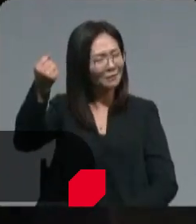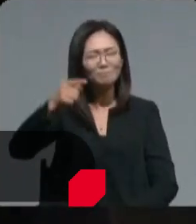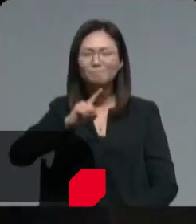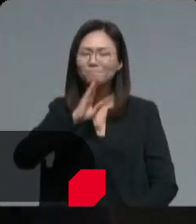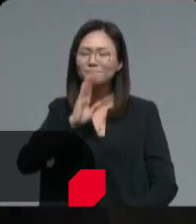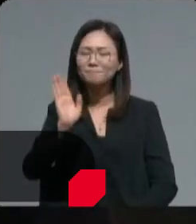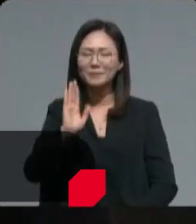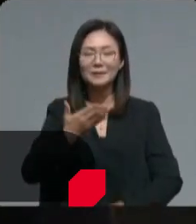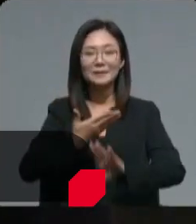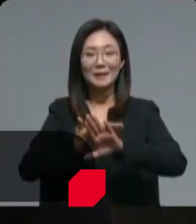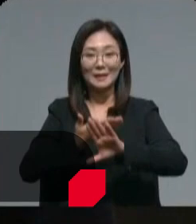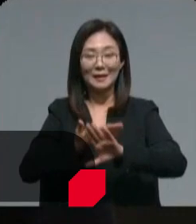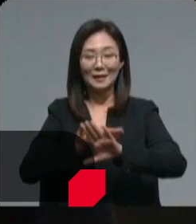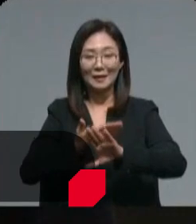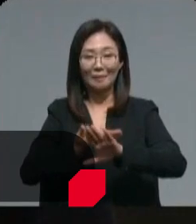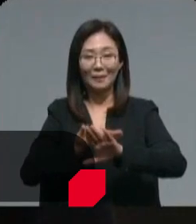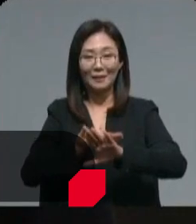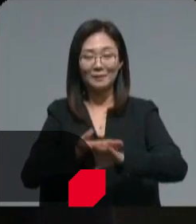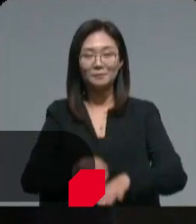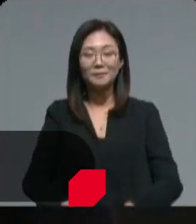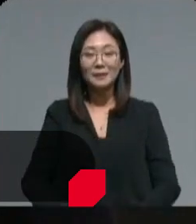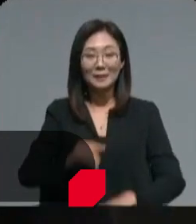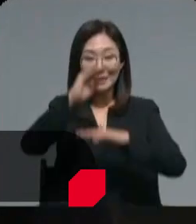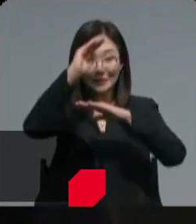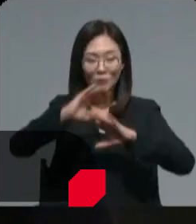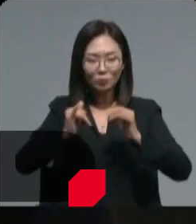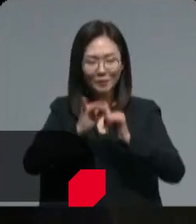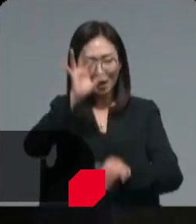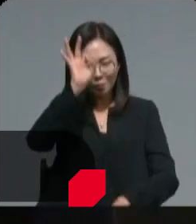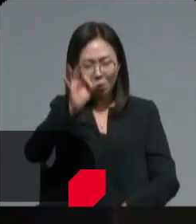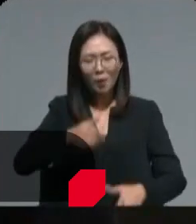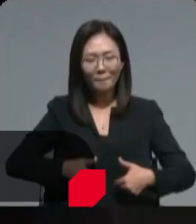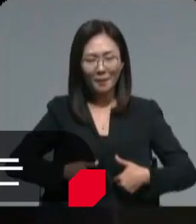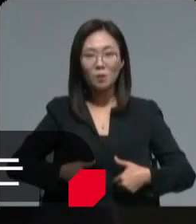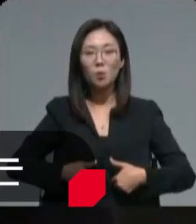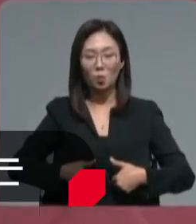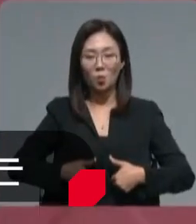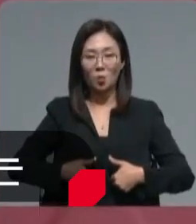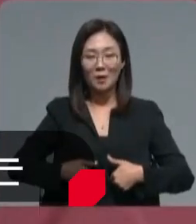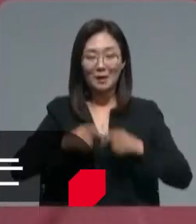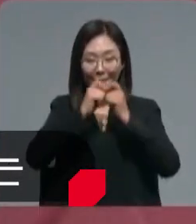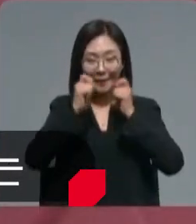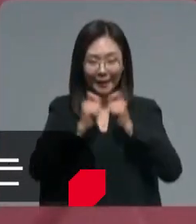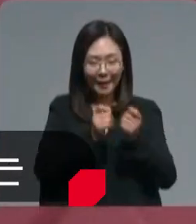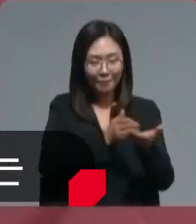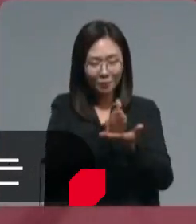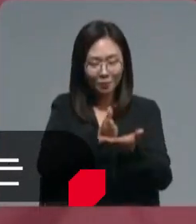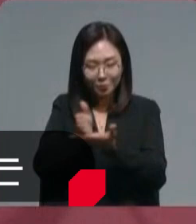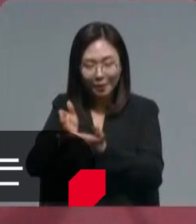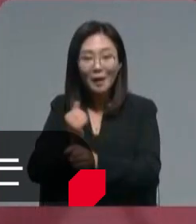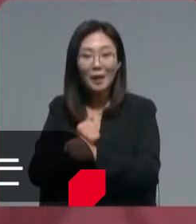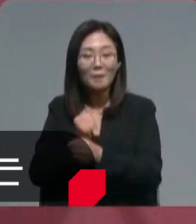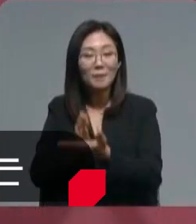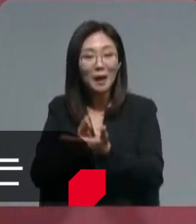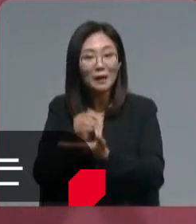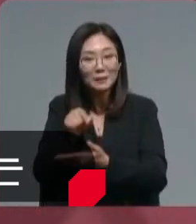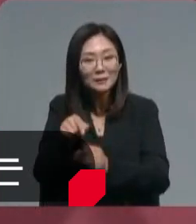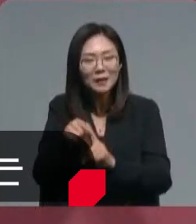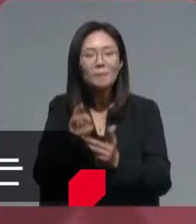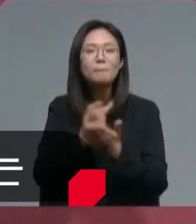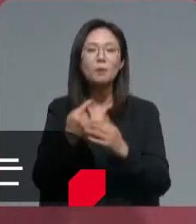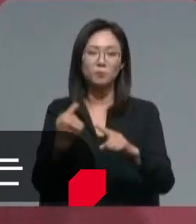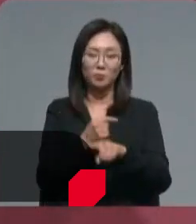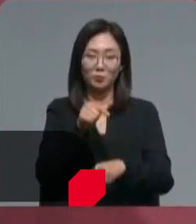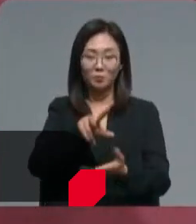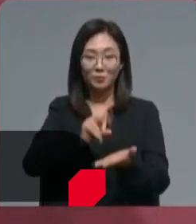문제입니다. 이것이 어떻게 진행되는지를 국민들이 지켜보고 그러고 민간 분야로 넘어갈 수 있냐 없냐는 상법 개정